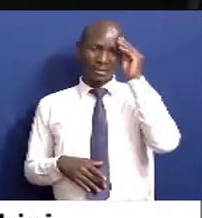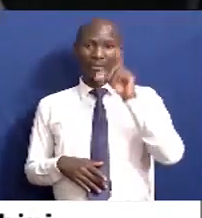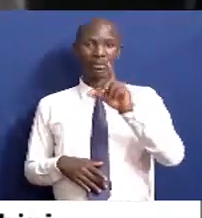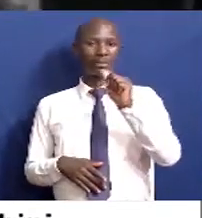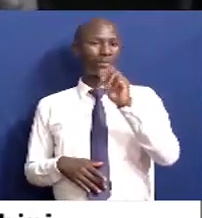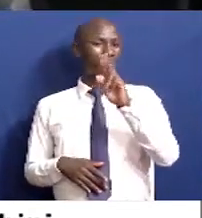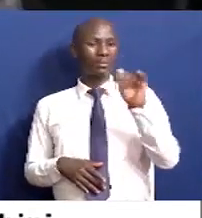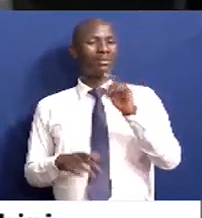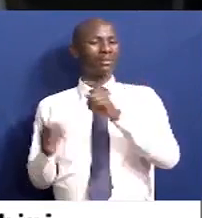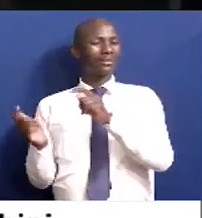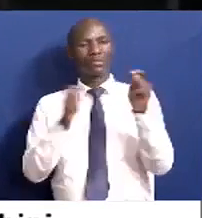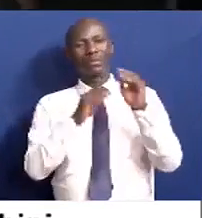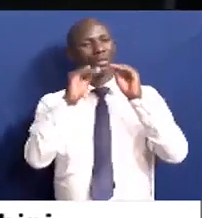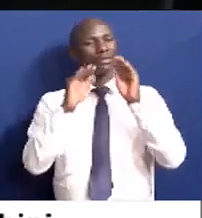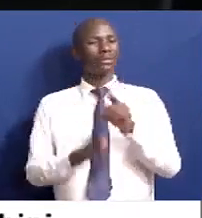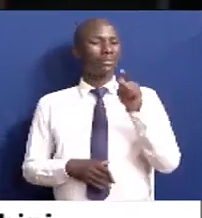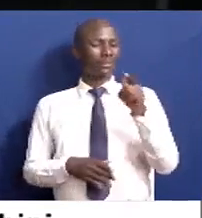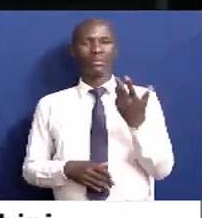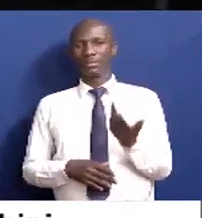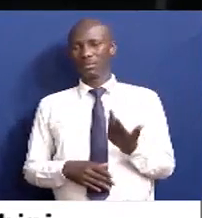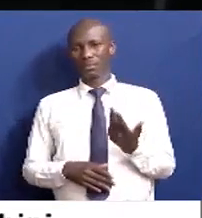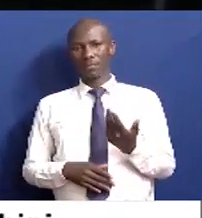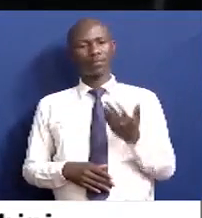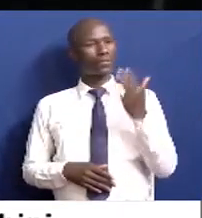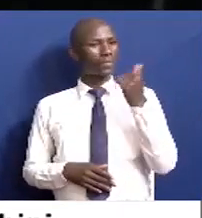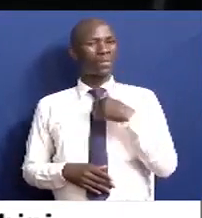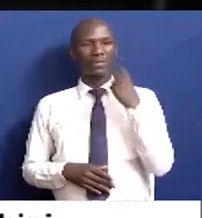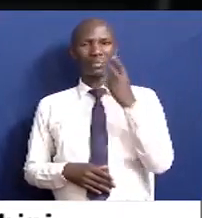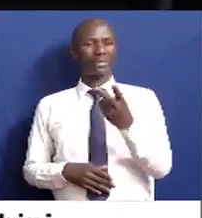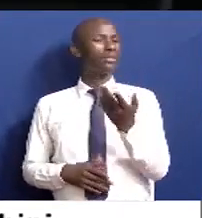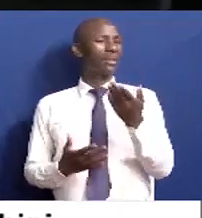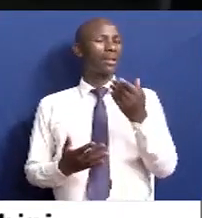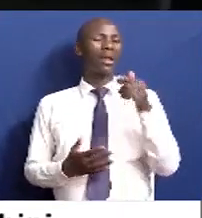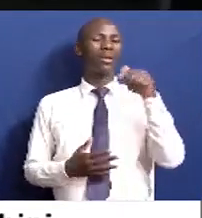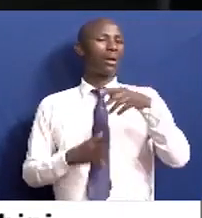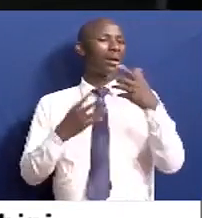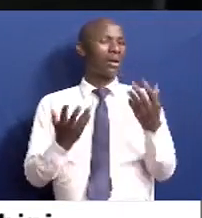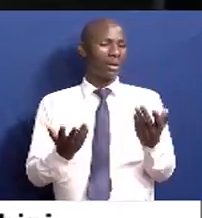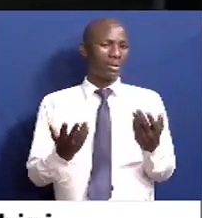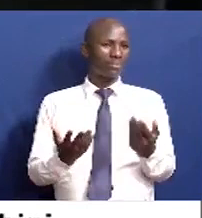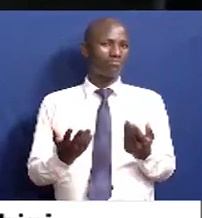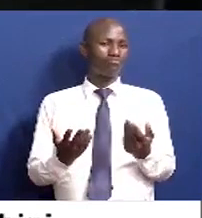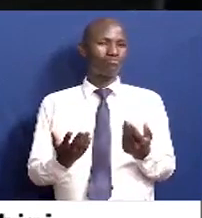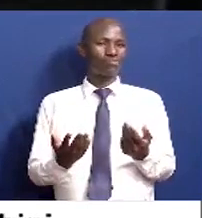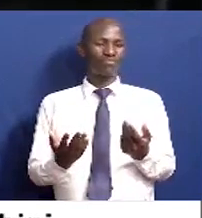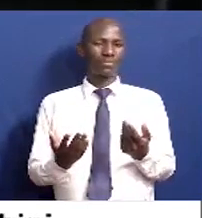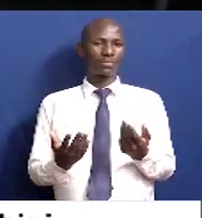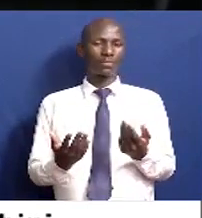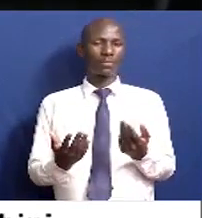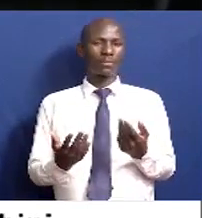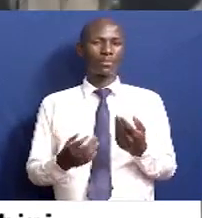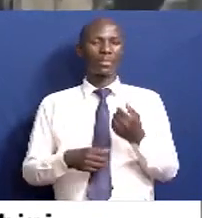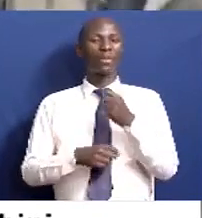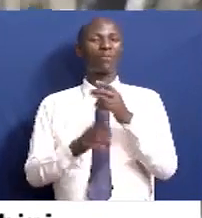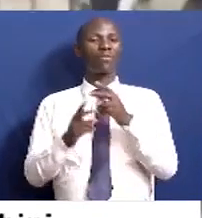you transfer this teacher kama hapa juu kuko hivi huku chini kuko aje eh na venye shule it's